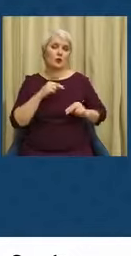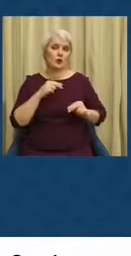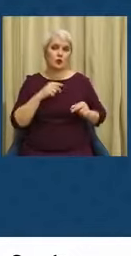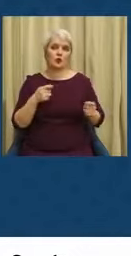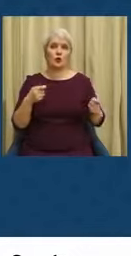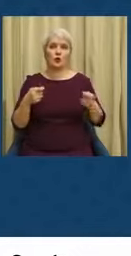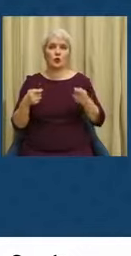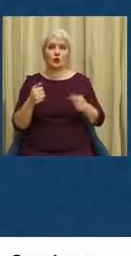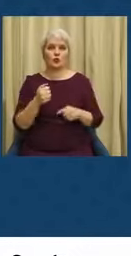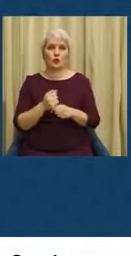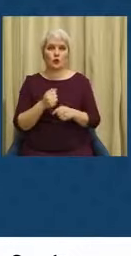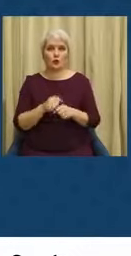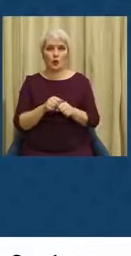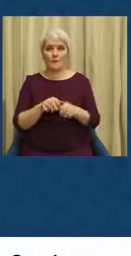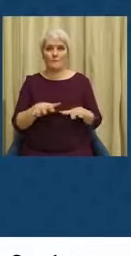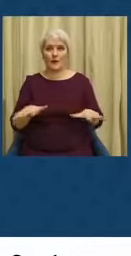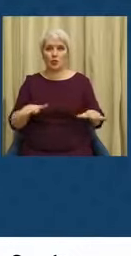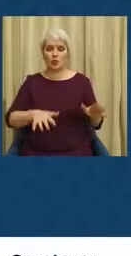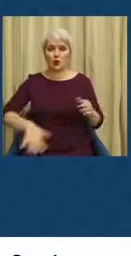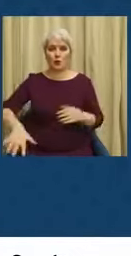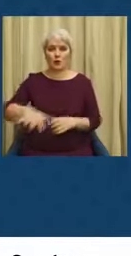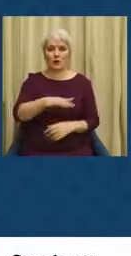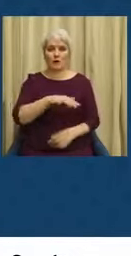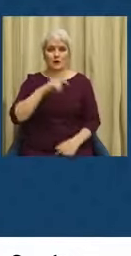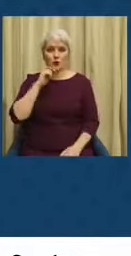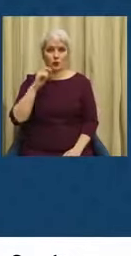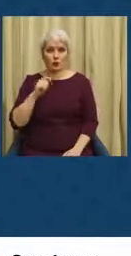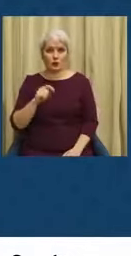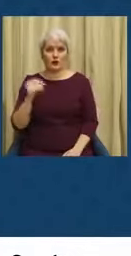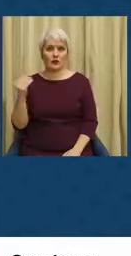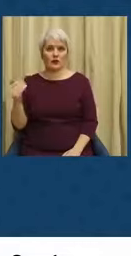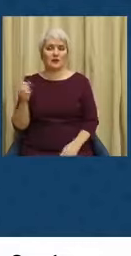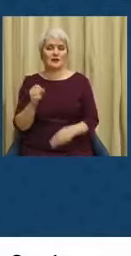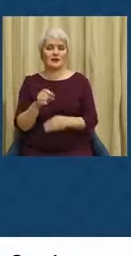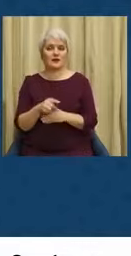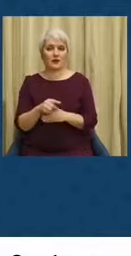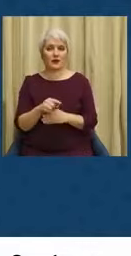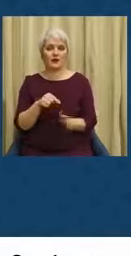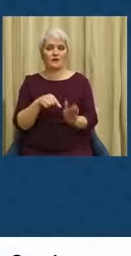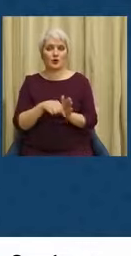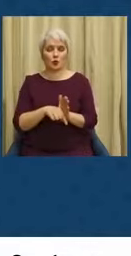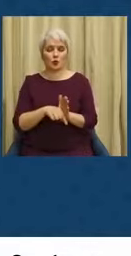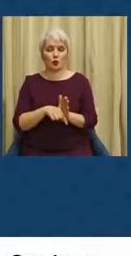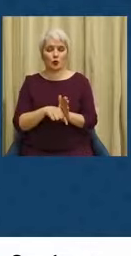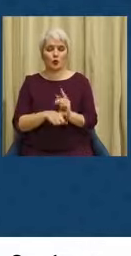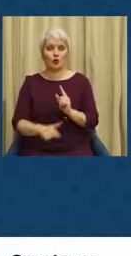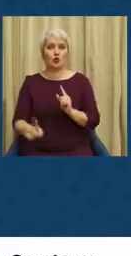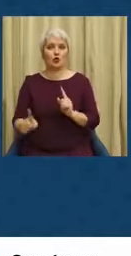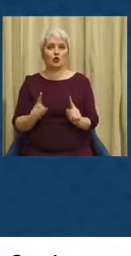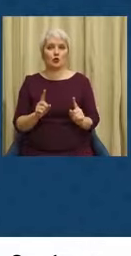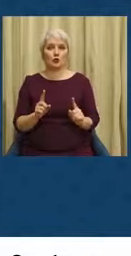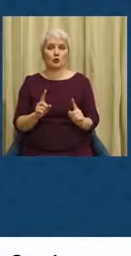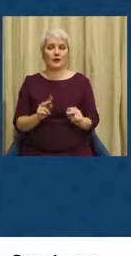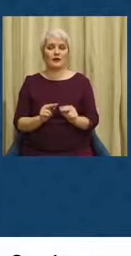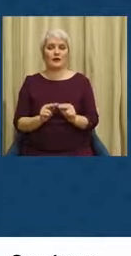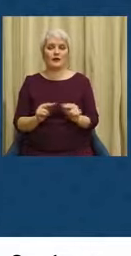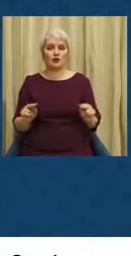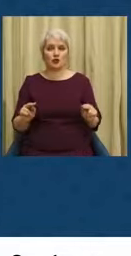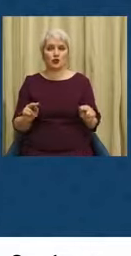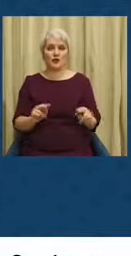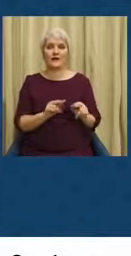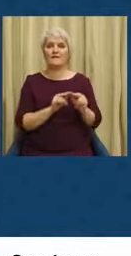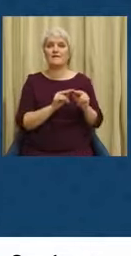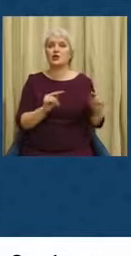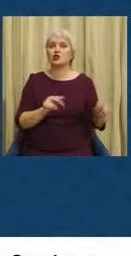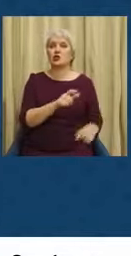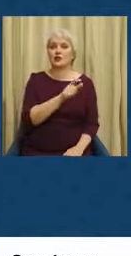координують роботу мережі по всій Україні. Їх завдання полягає саме в тому, щоб навчити